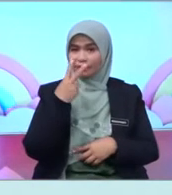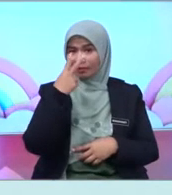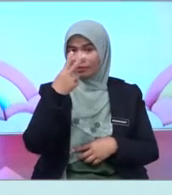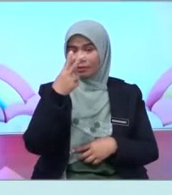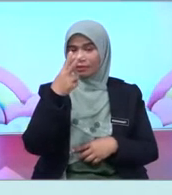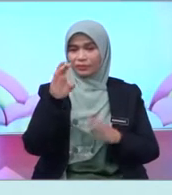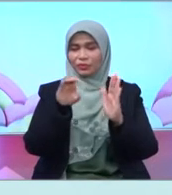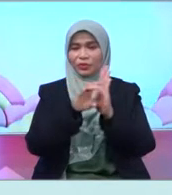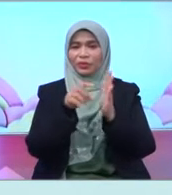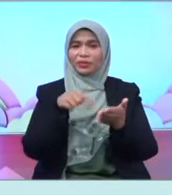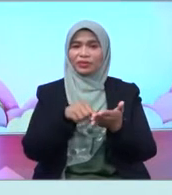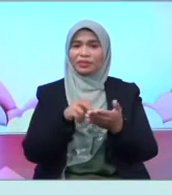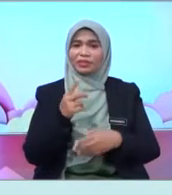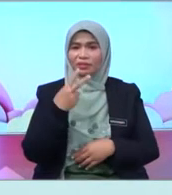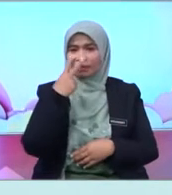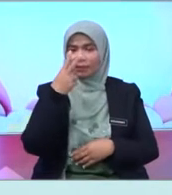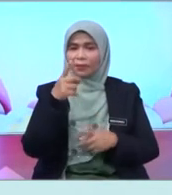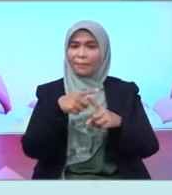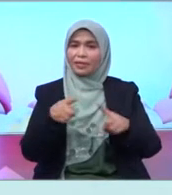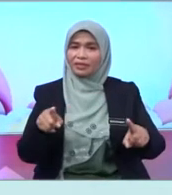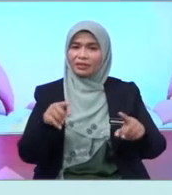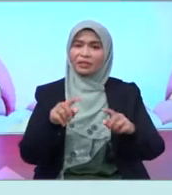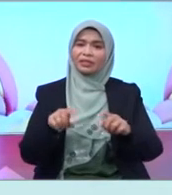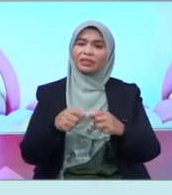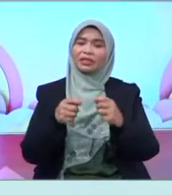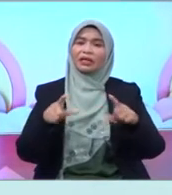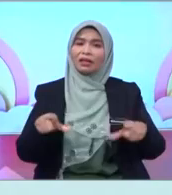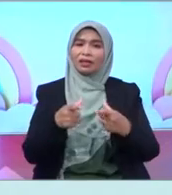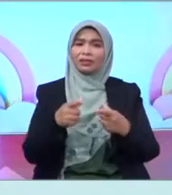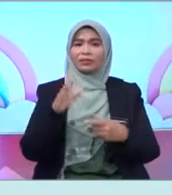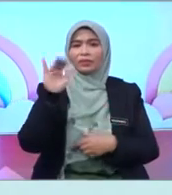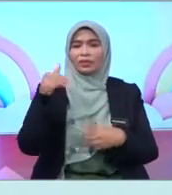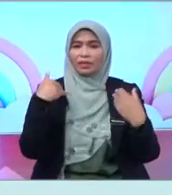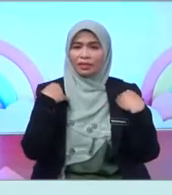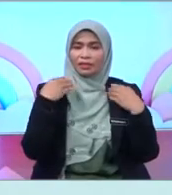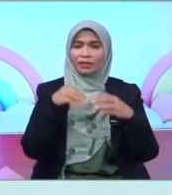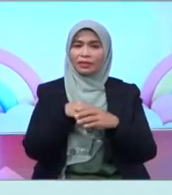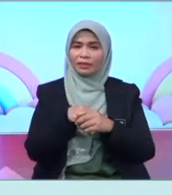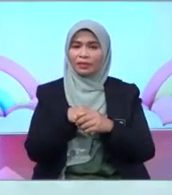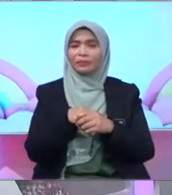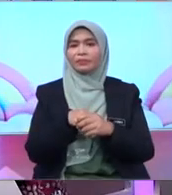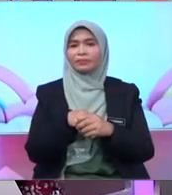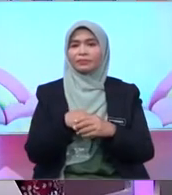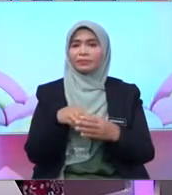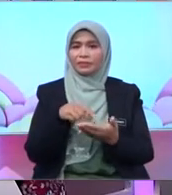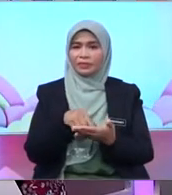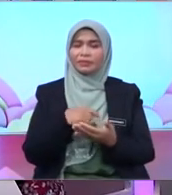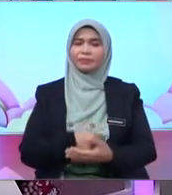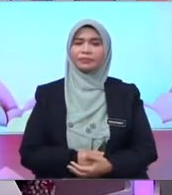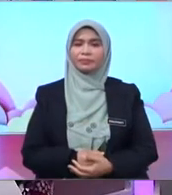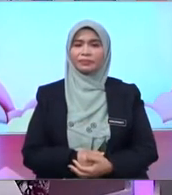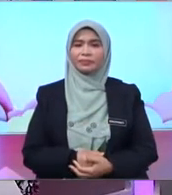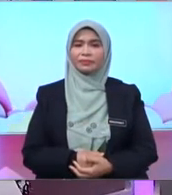Mari kita lihat perbedaan tingkah laku yang ada dalam situasi ini casting Ok ya